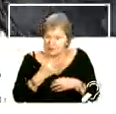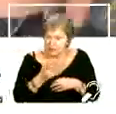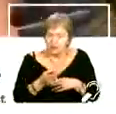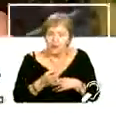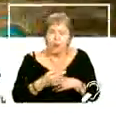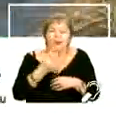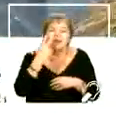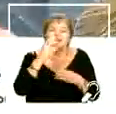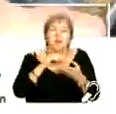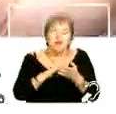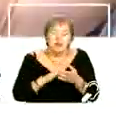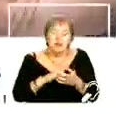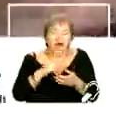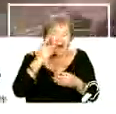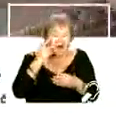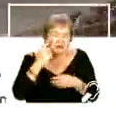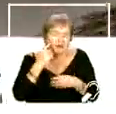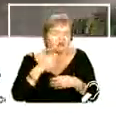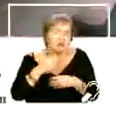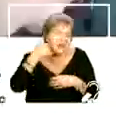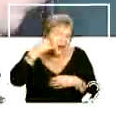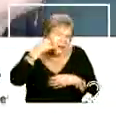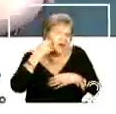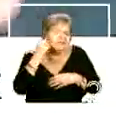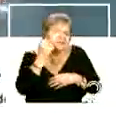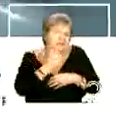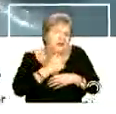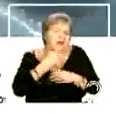două ori a crezut că apelurile sunt de fapt farse ale